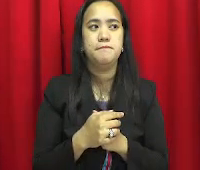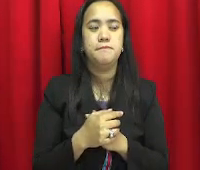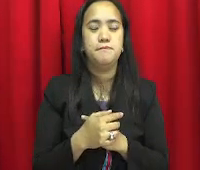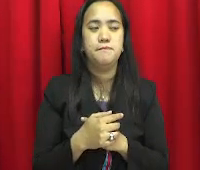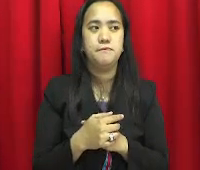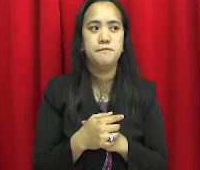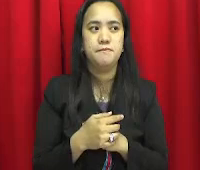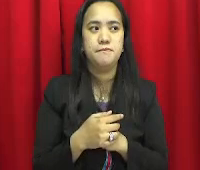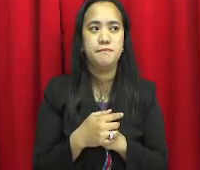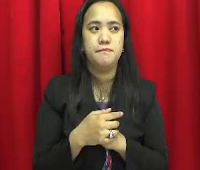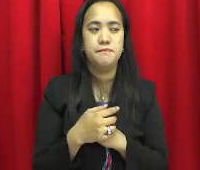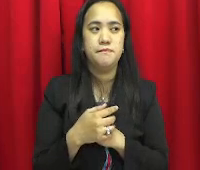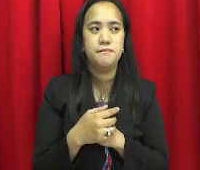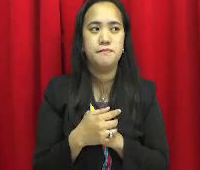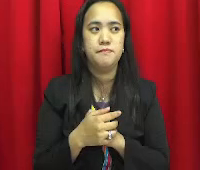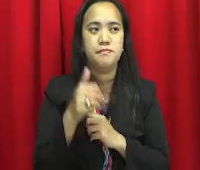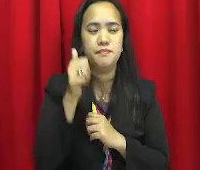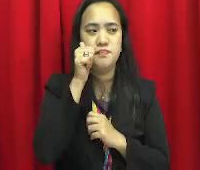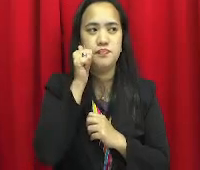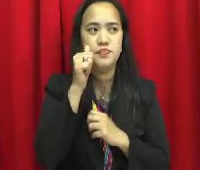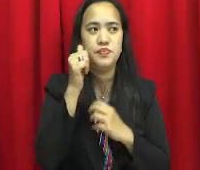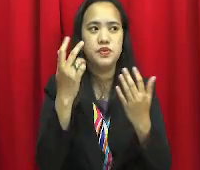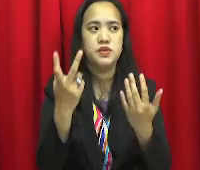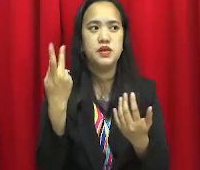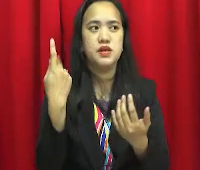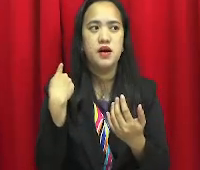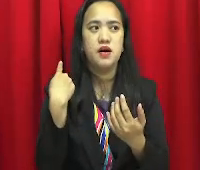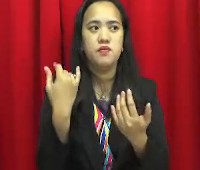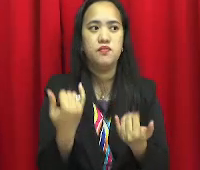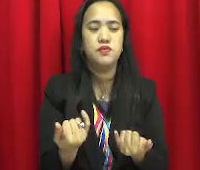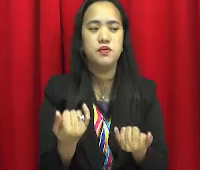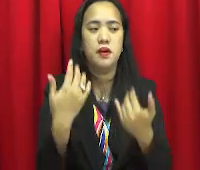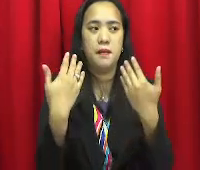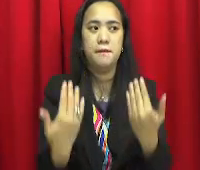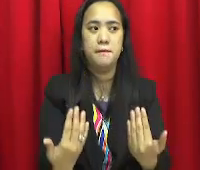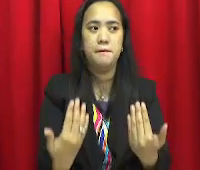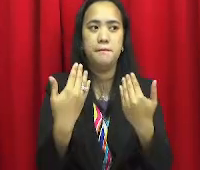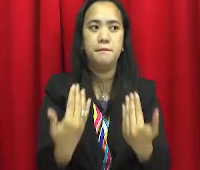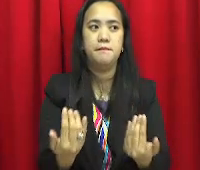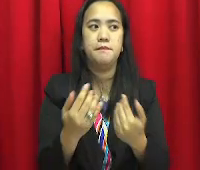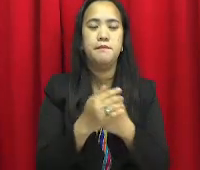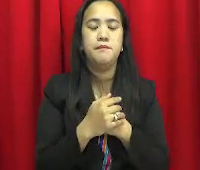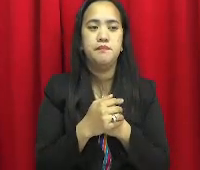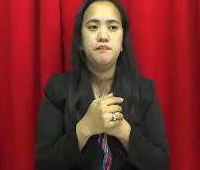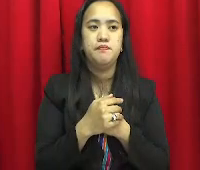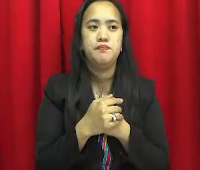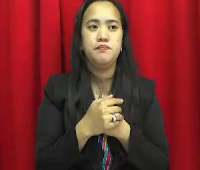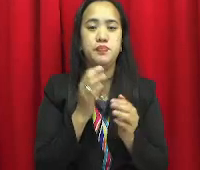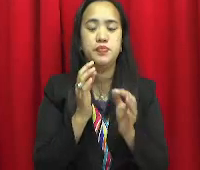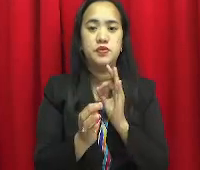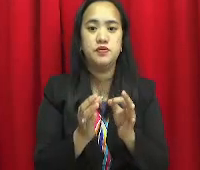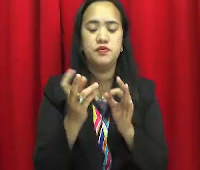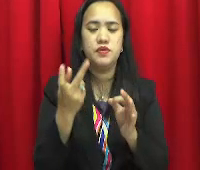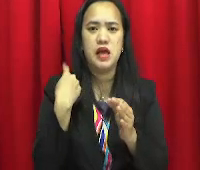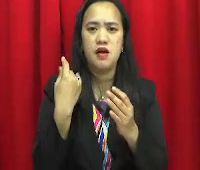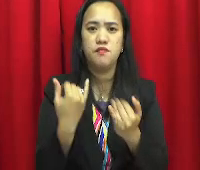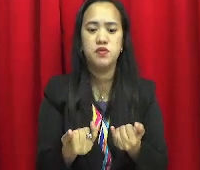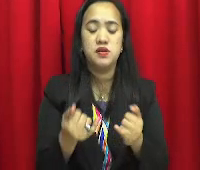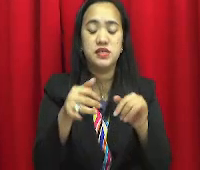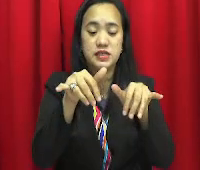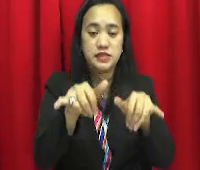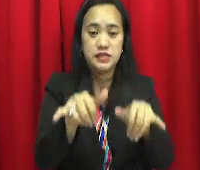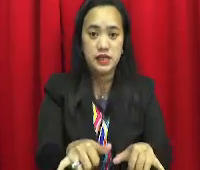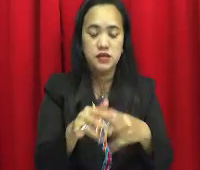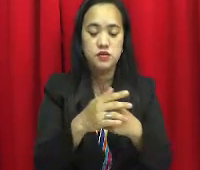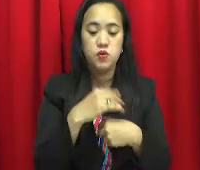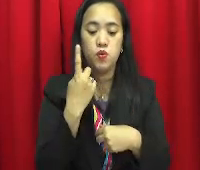nila, dagdag silang dagdag. Sabi ko, oh yeah, kung mananatili ako doon sa